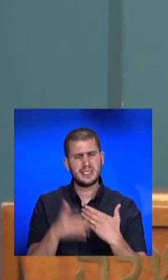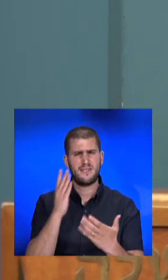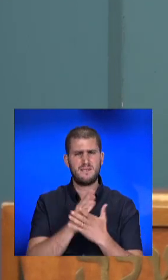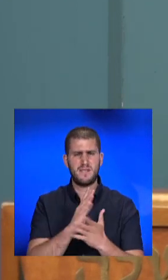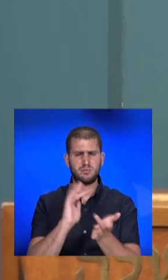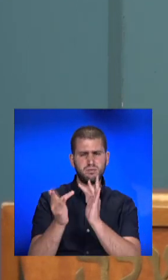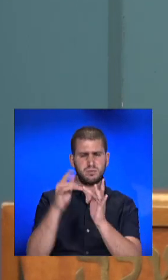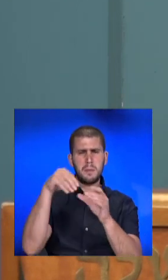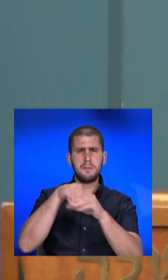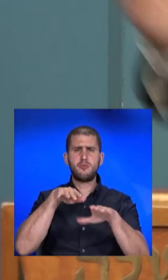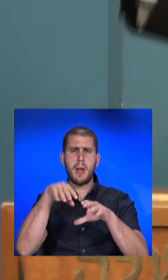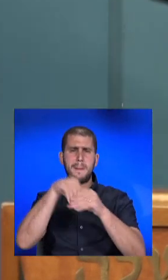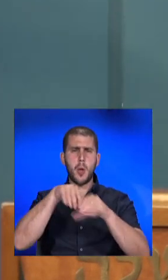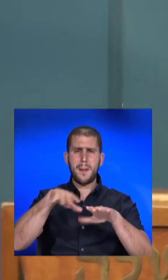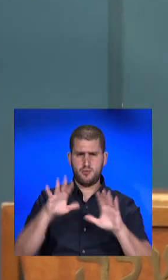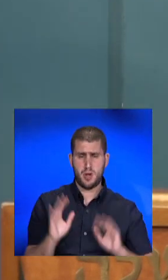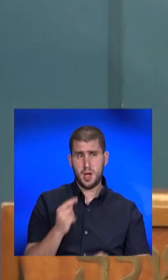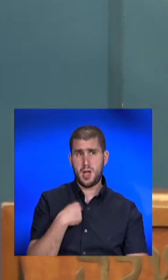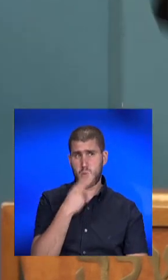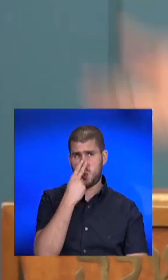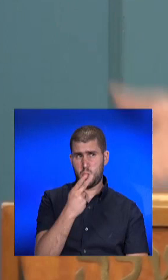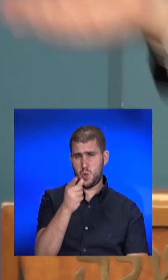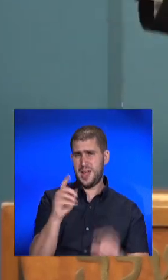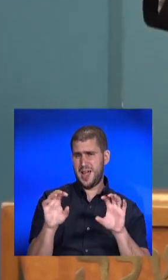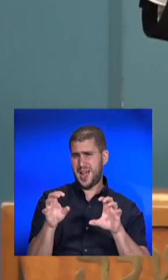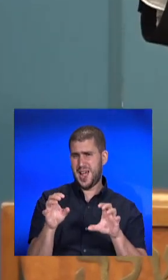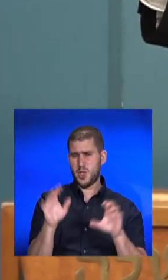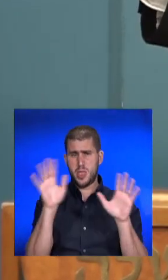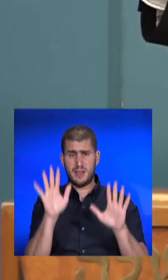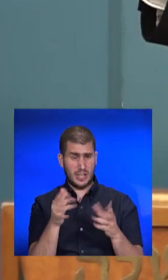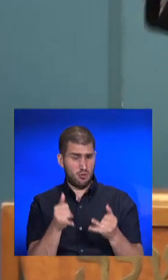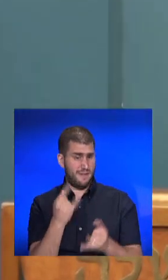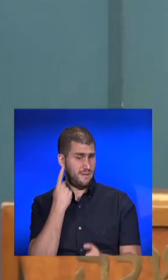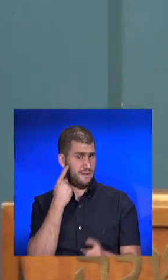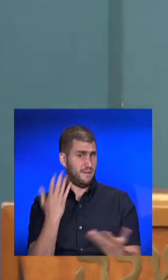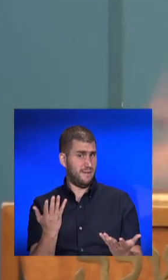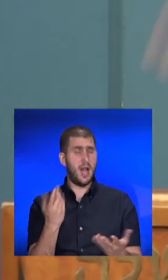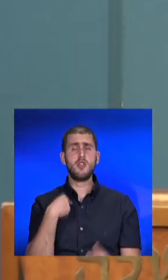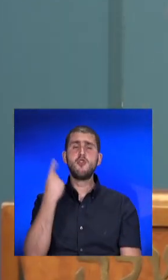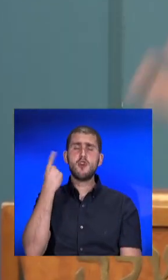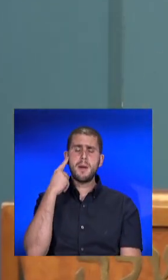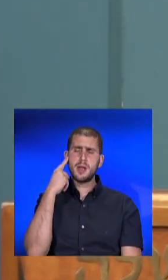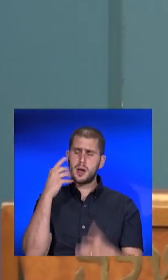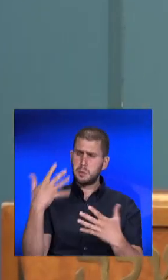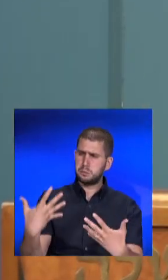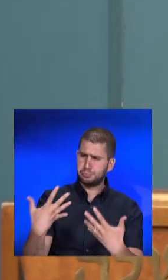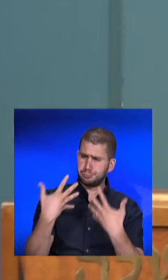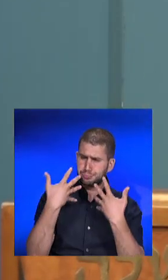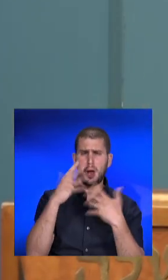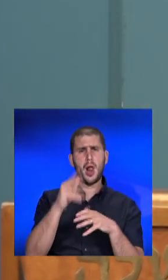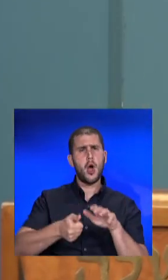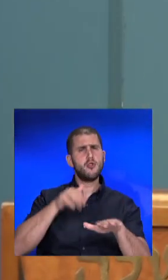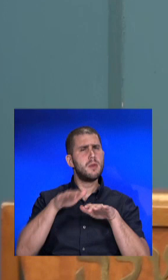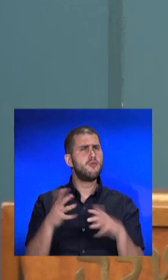בתוך הממשלה. אתם יודעים, אני פותח את הרדיו או את הטלוויזיה עכשיו. אני שומע התקפות פראיות על ראש הממשלה,